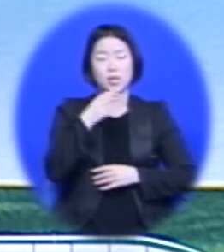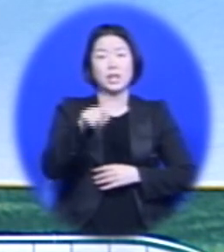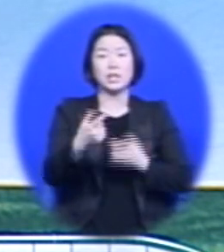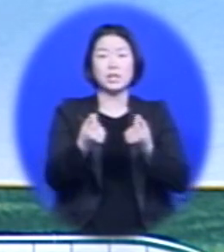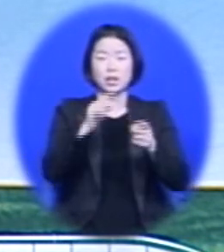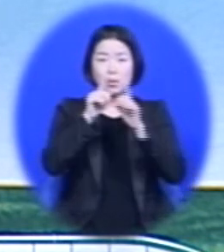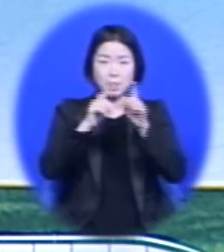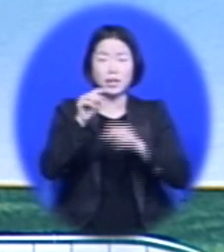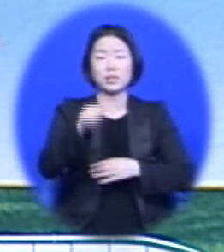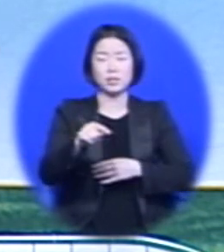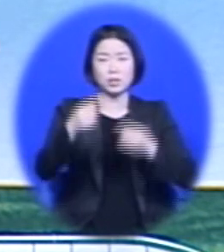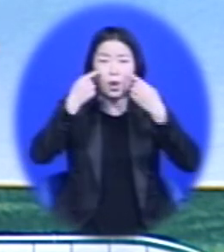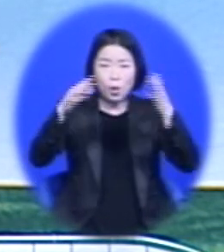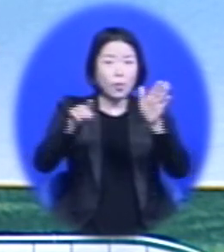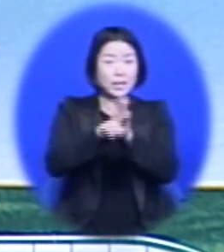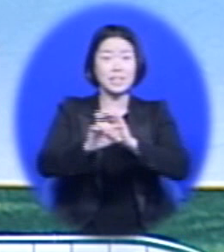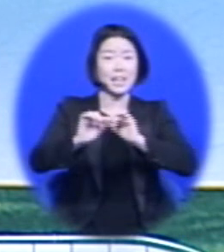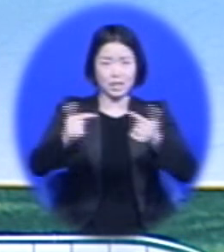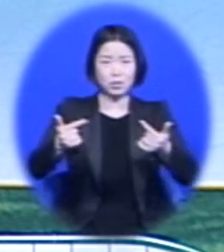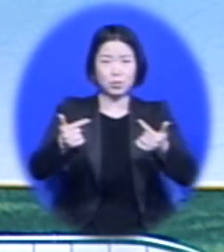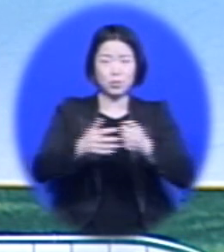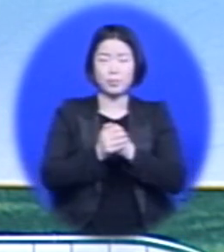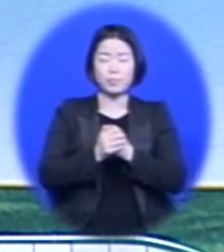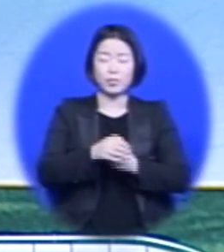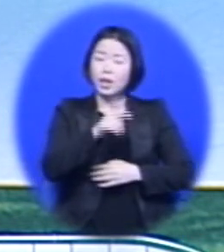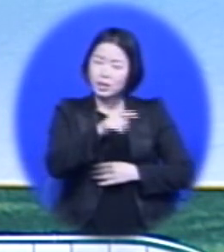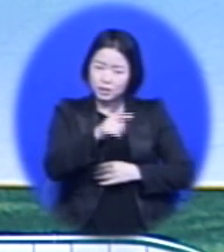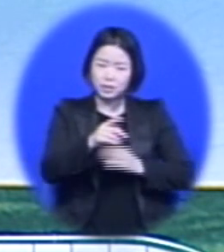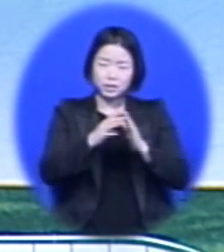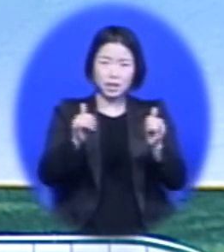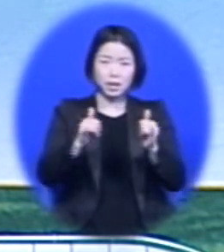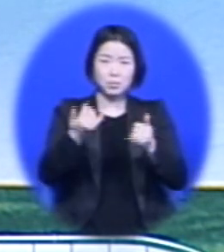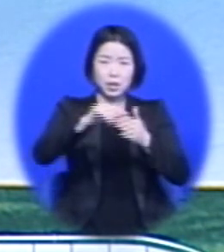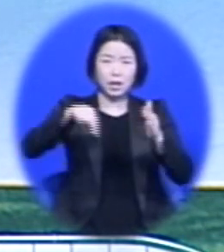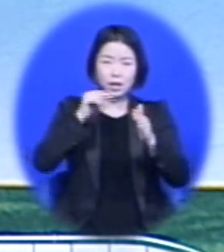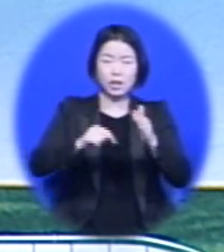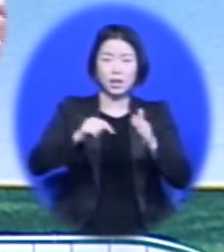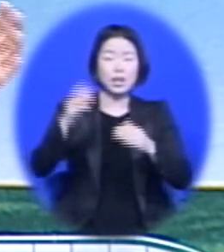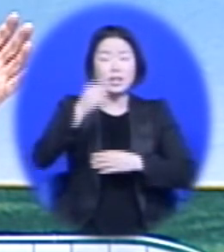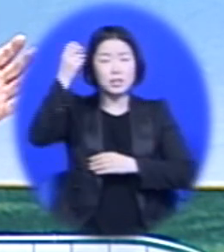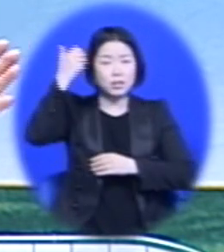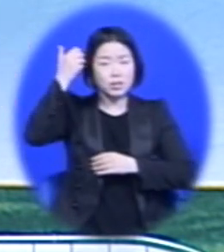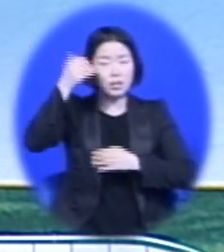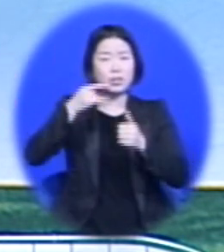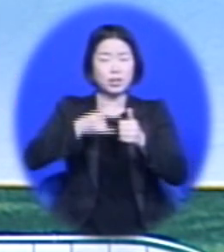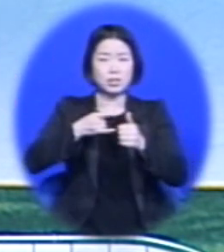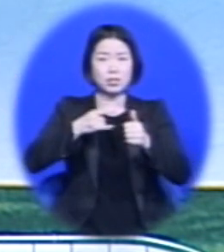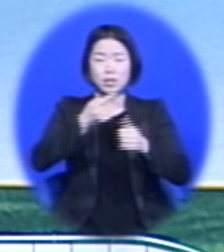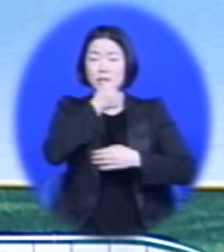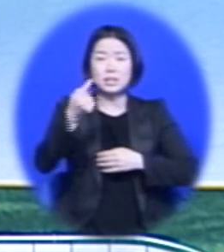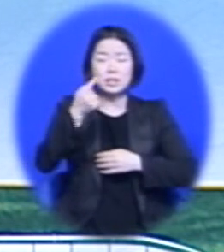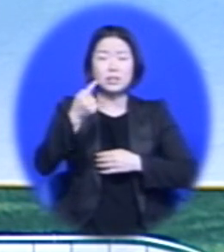이렇게 말하는 것이 확신이 아니고 그 사람 안에 성령께서 역사하시는 증거가 없는 정말